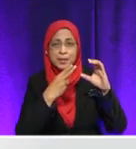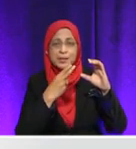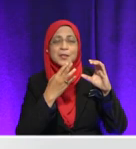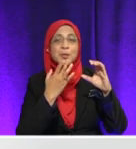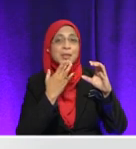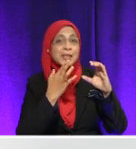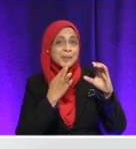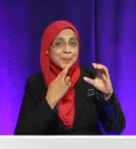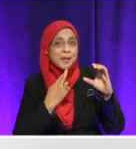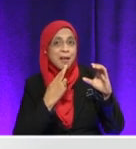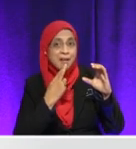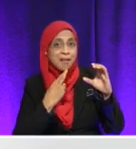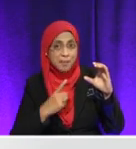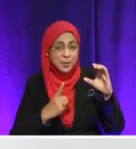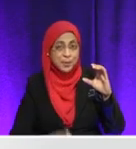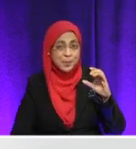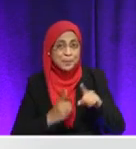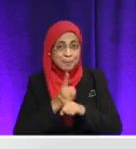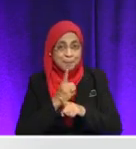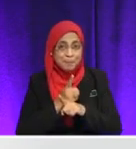Iya betul betul